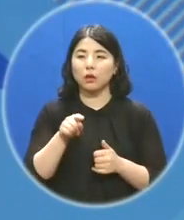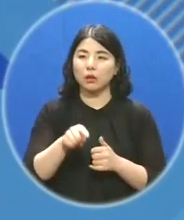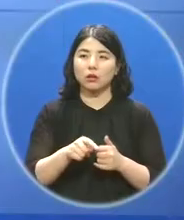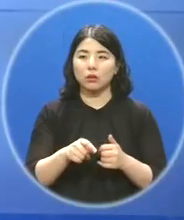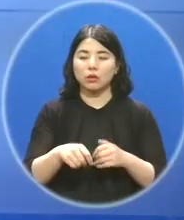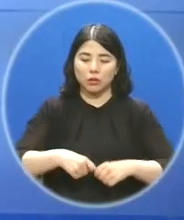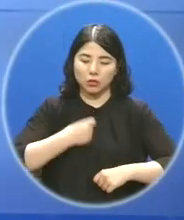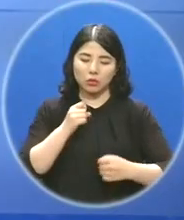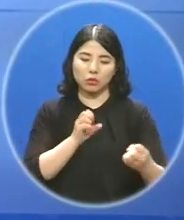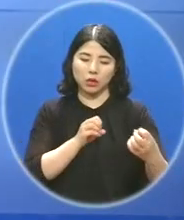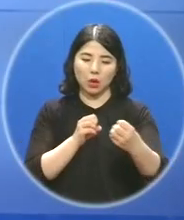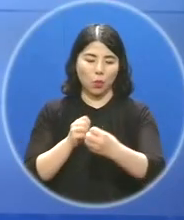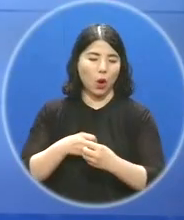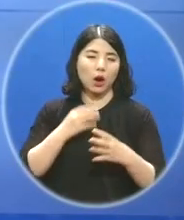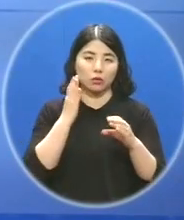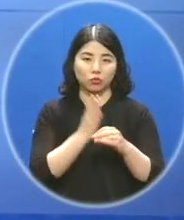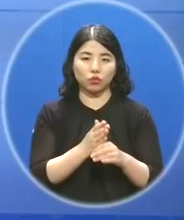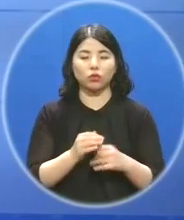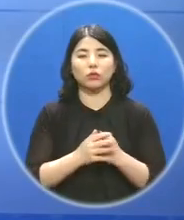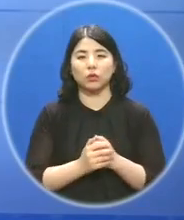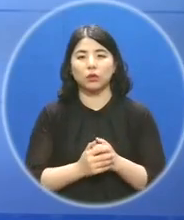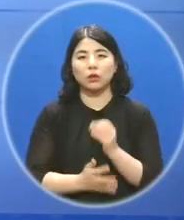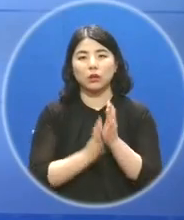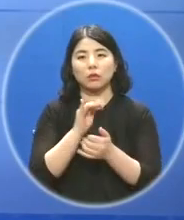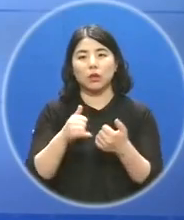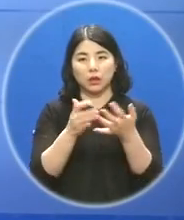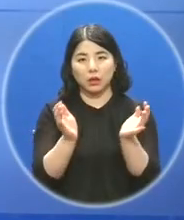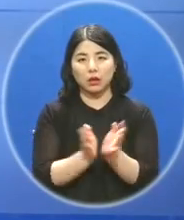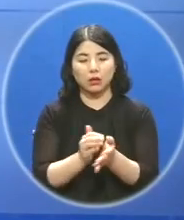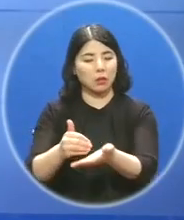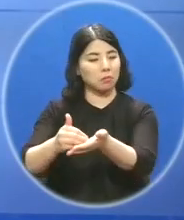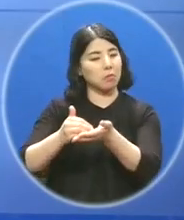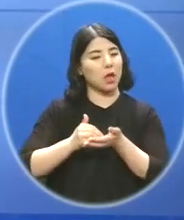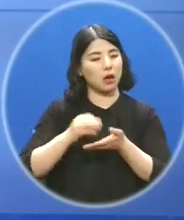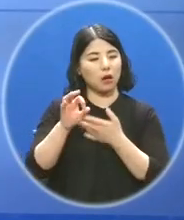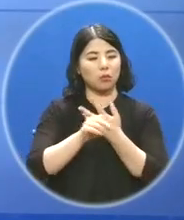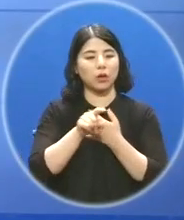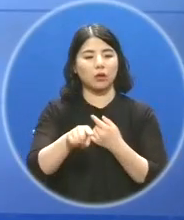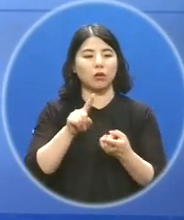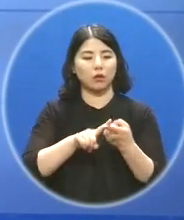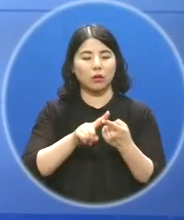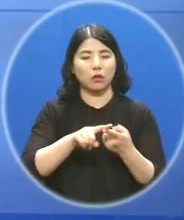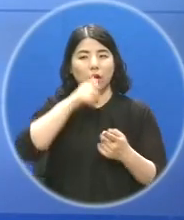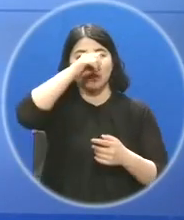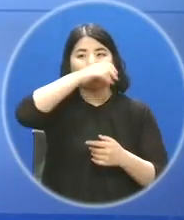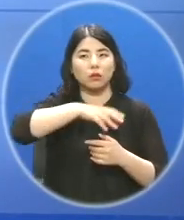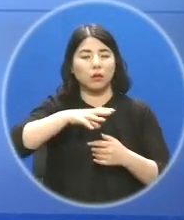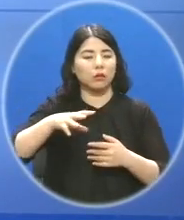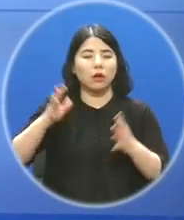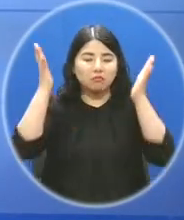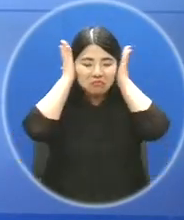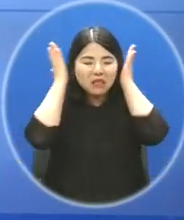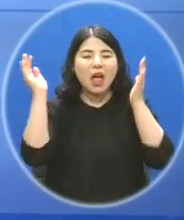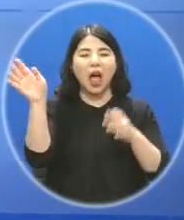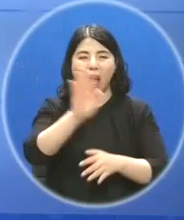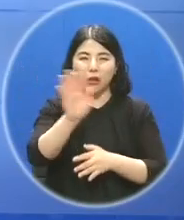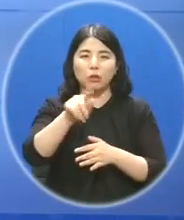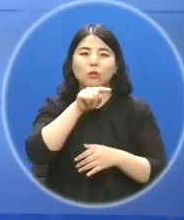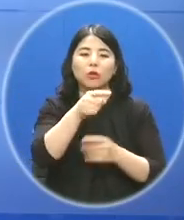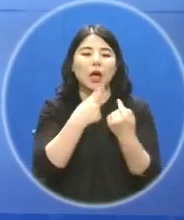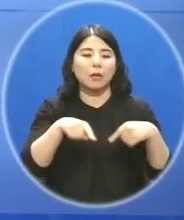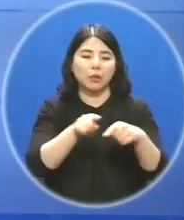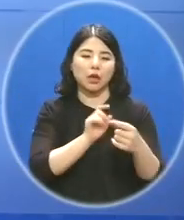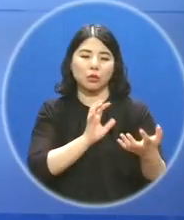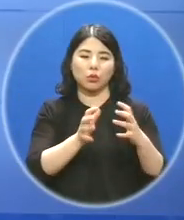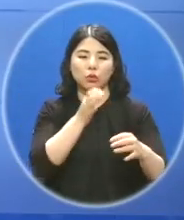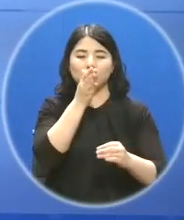아니고. 나누고 있습니다. 사실 네. 뭐 이게 그 시민단체에서 무언가 문제 제기를 하면 그거에 대해서 그냥 저희 이렇게 귀 닫고 있지 않죠. 네. 그거에 대해서 같이 또